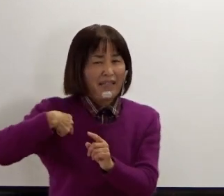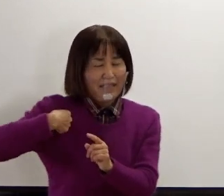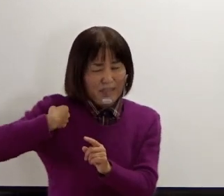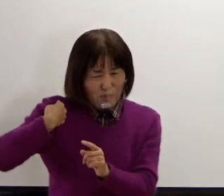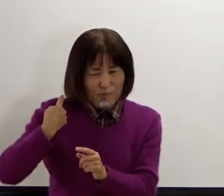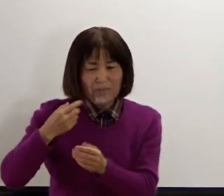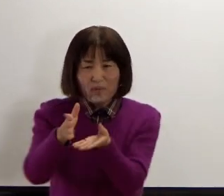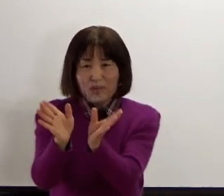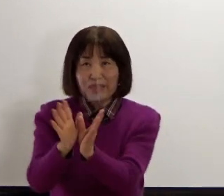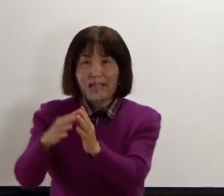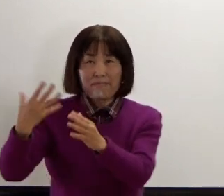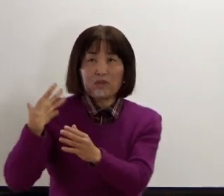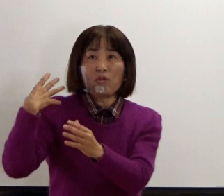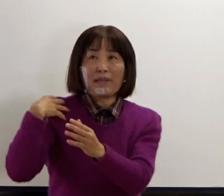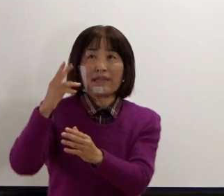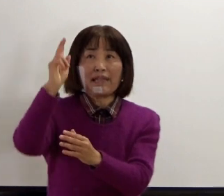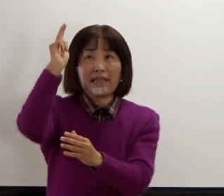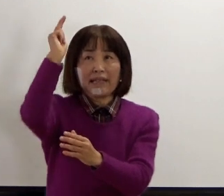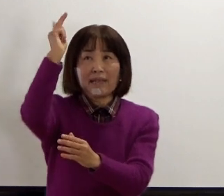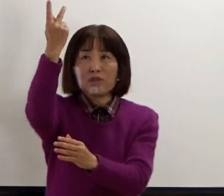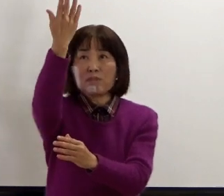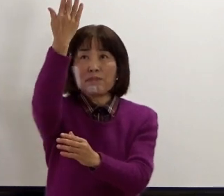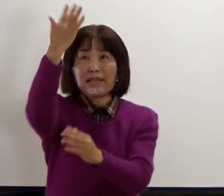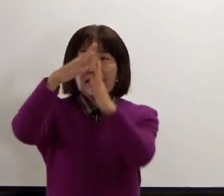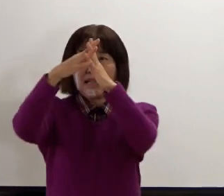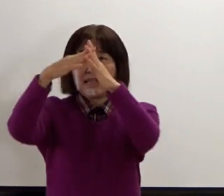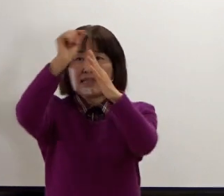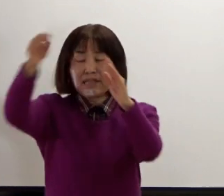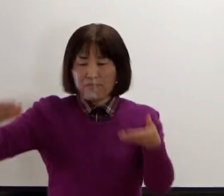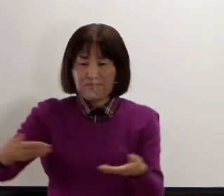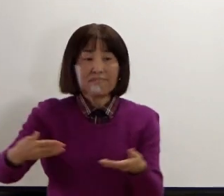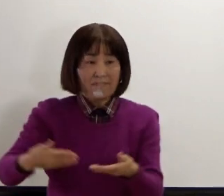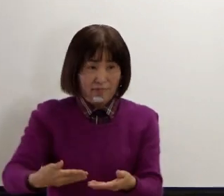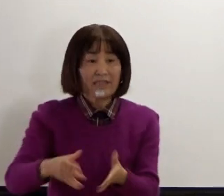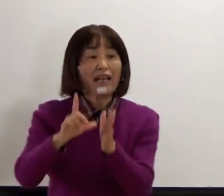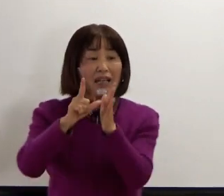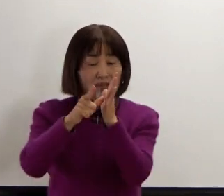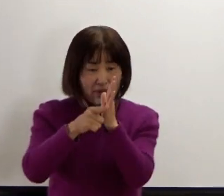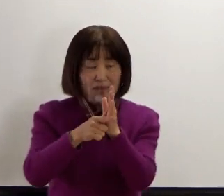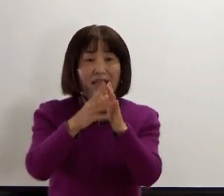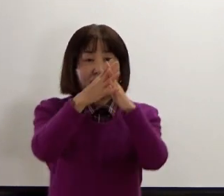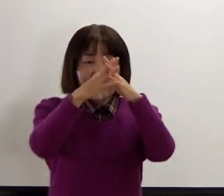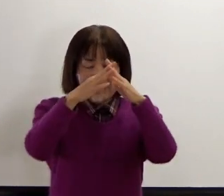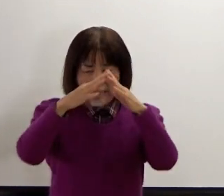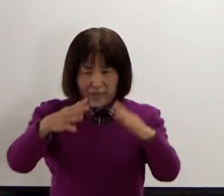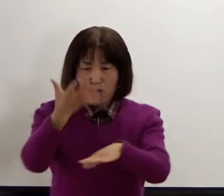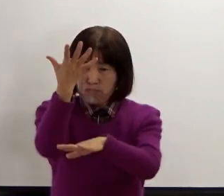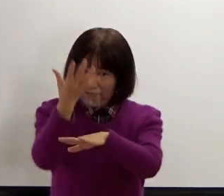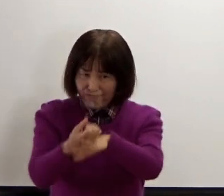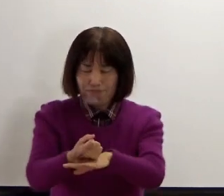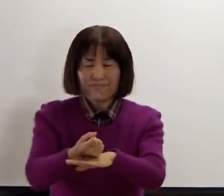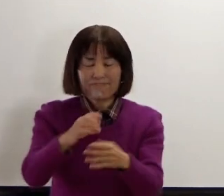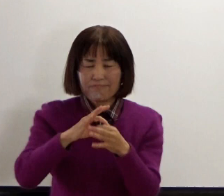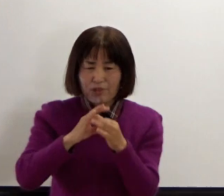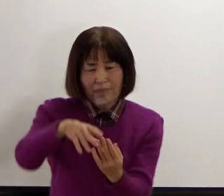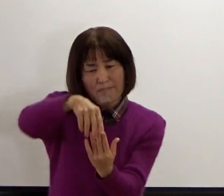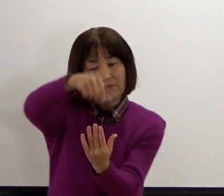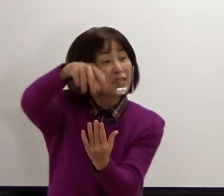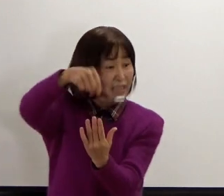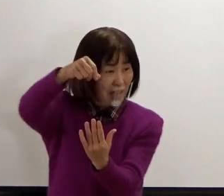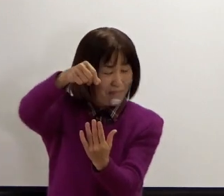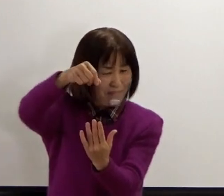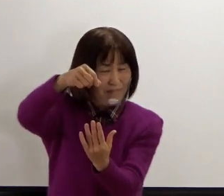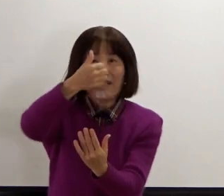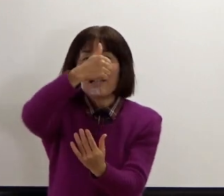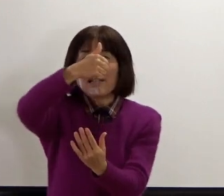さてザカリアは自分の組が当番で、神の御前で祭司の務めをしていた時、祭司職の